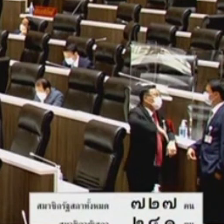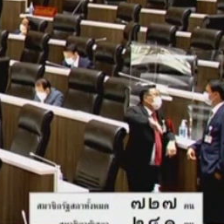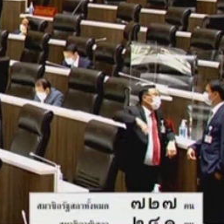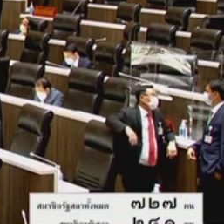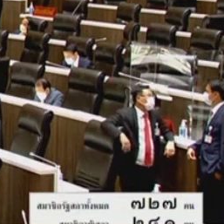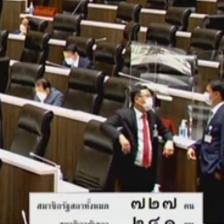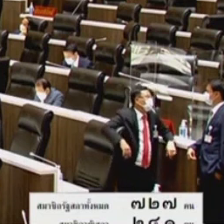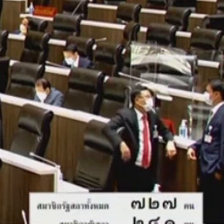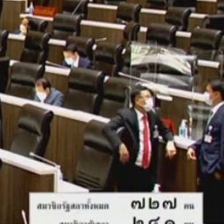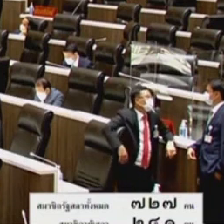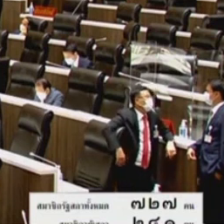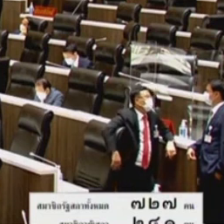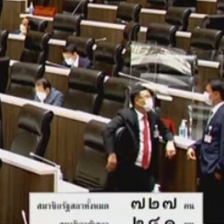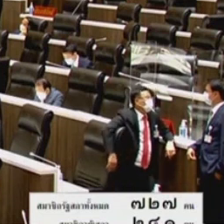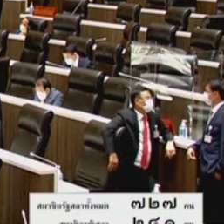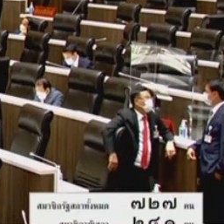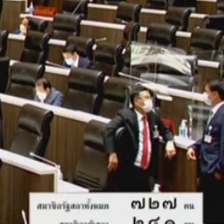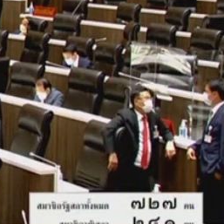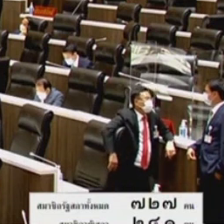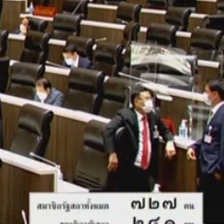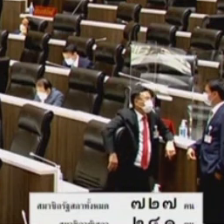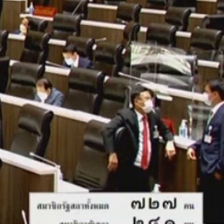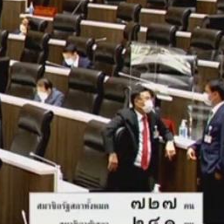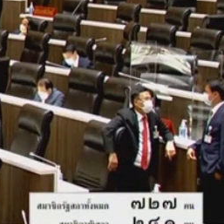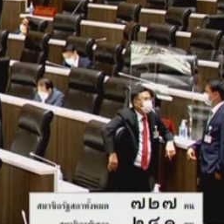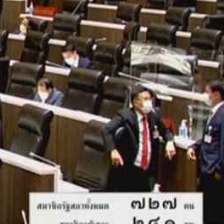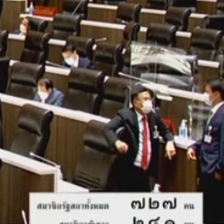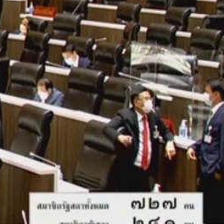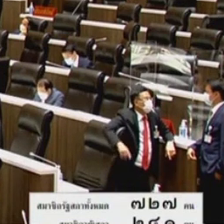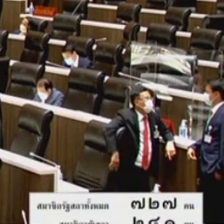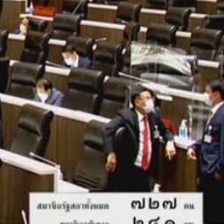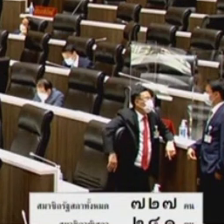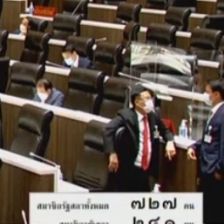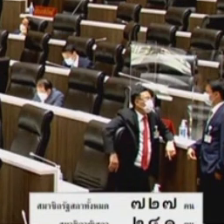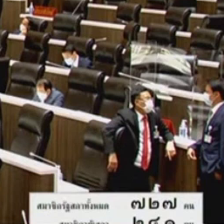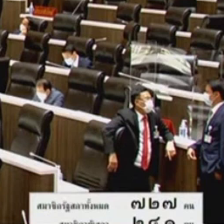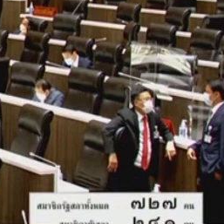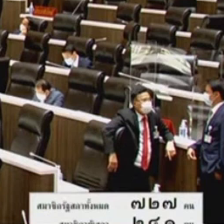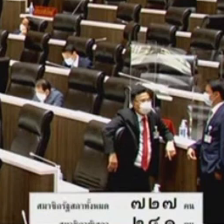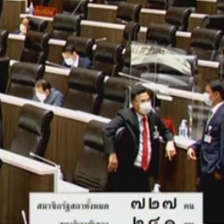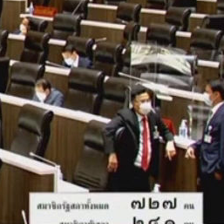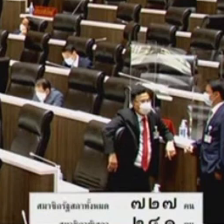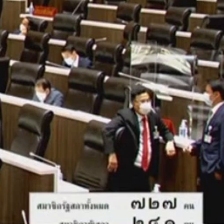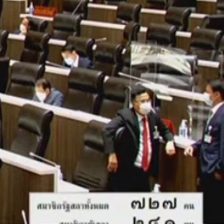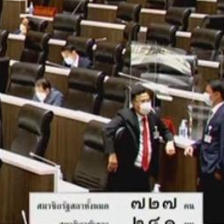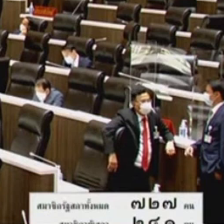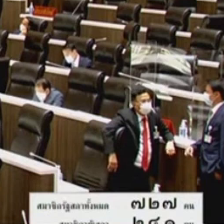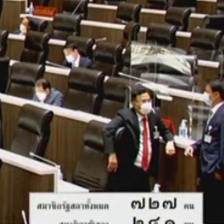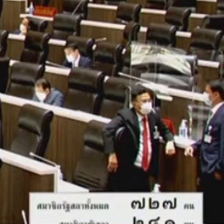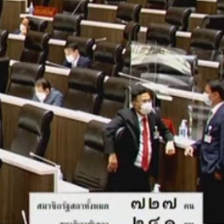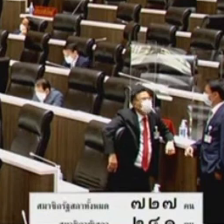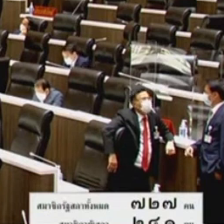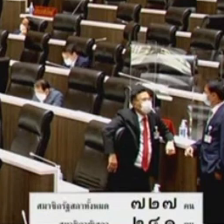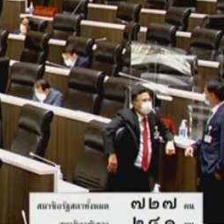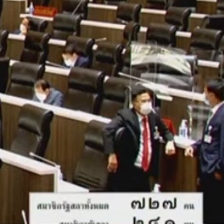ผู้แทนอุดมศึกษาที่จัดการศึกษาด้านสิ่งแวดล้อมหรือทรัพยากรธรรมชาติหรือสุขภาพให้ความเห็นประกอบน